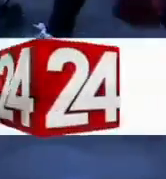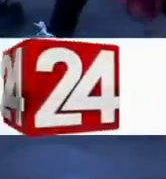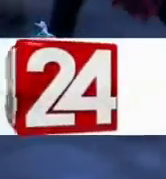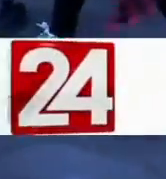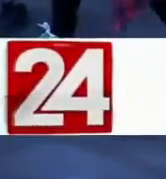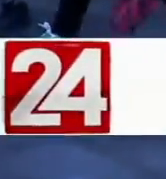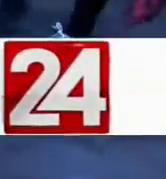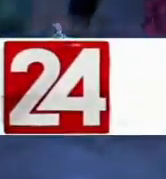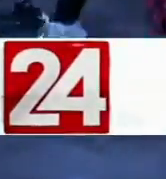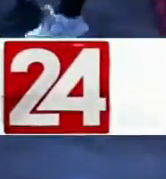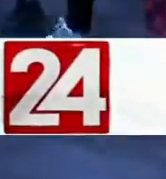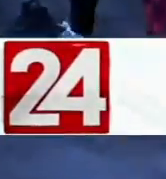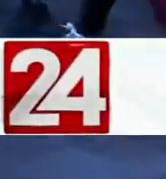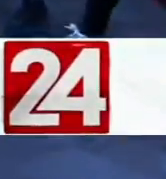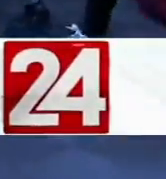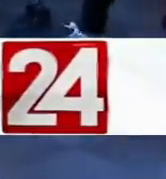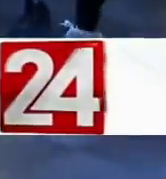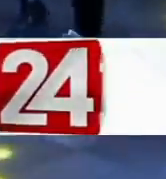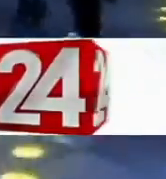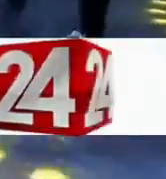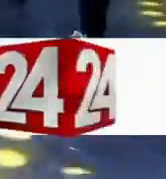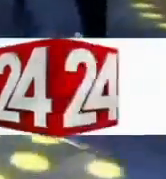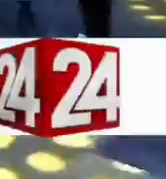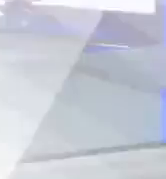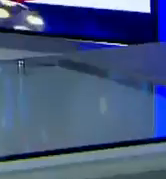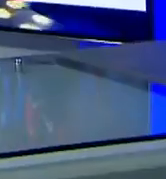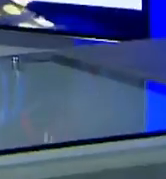time nakapag-bonding mula ng magka-pandemic.